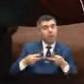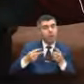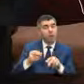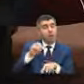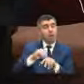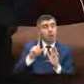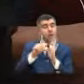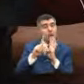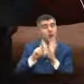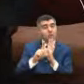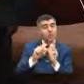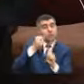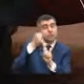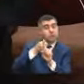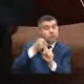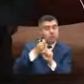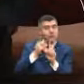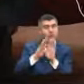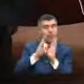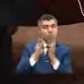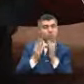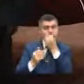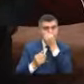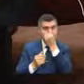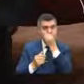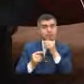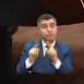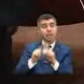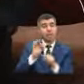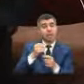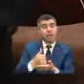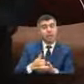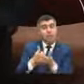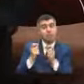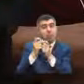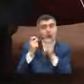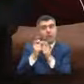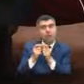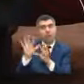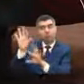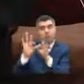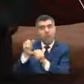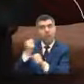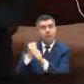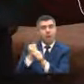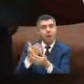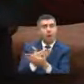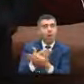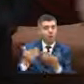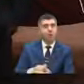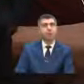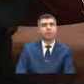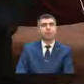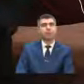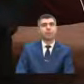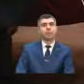القانون جاء في إطار الجهود المبذولة الرامية إلى تشجيع الاستثمار كما ذكرت، ودعم المقاولة، خلق فرص شغل، خلق الثروة، وذلك أيضا